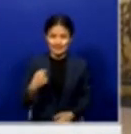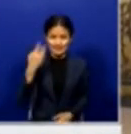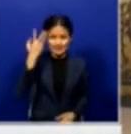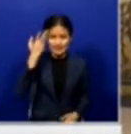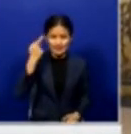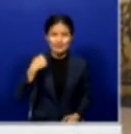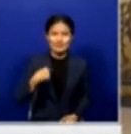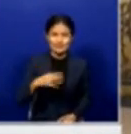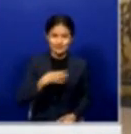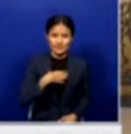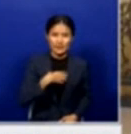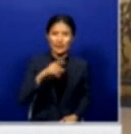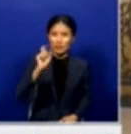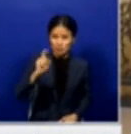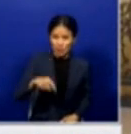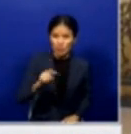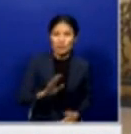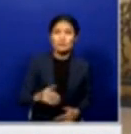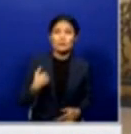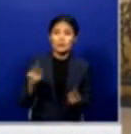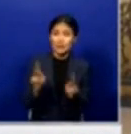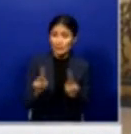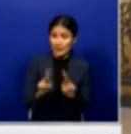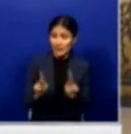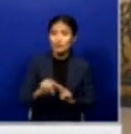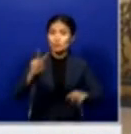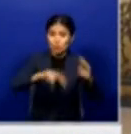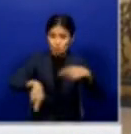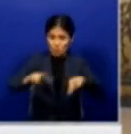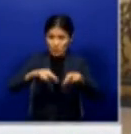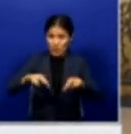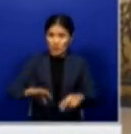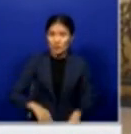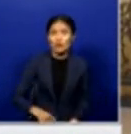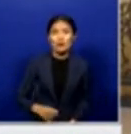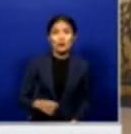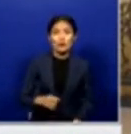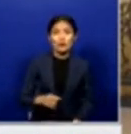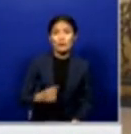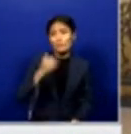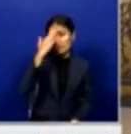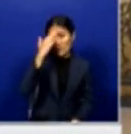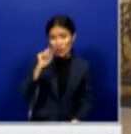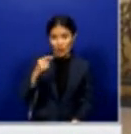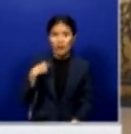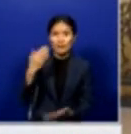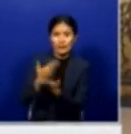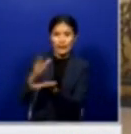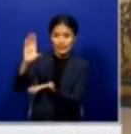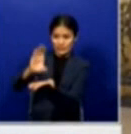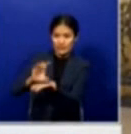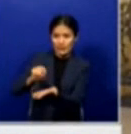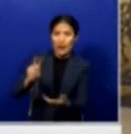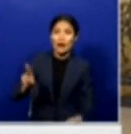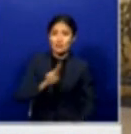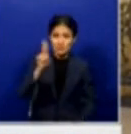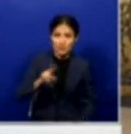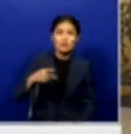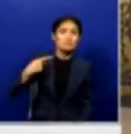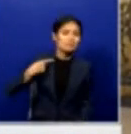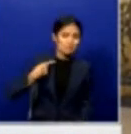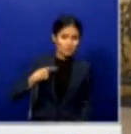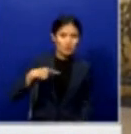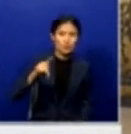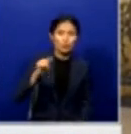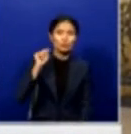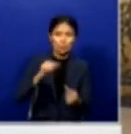ดูแลเรื่องนี้เพื่อประโยชน์ในการที่จะให้เงินเหล่านี้นะครับเป็นไปตามวัตถุประสงค์นะครับจริงๆแล้วในแง่ของการต